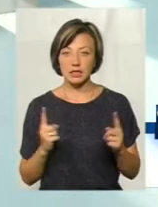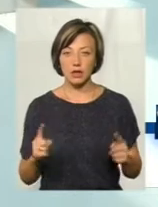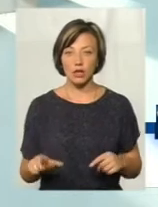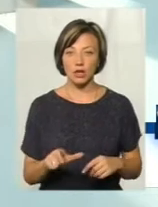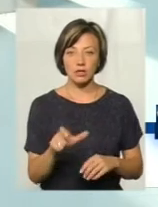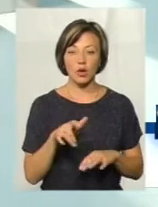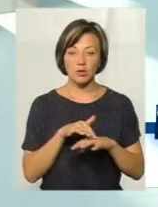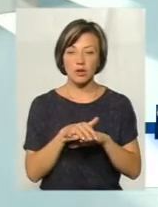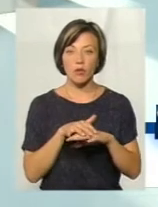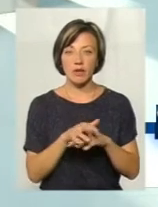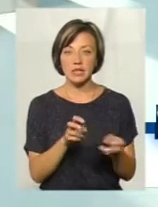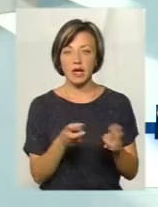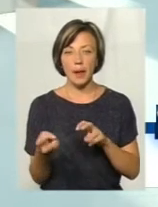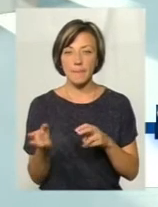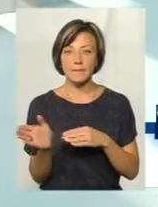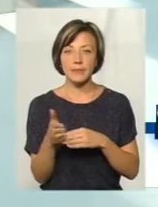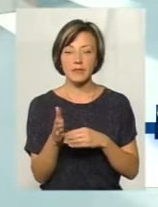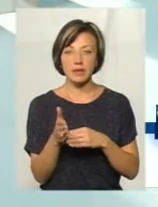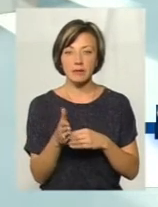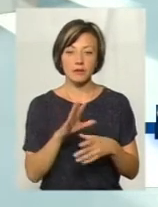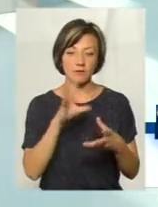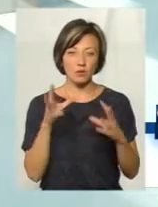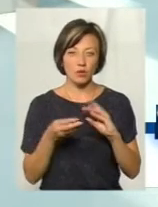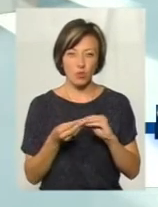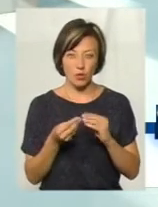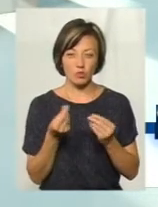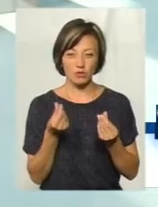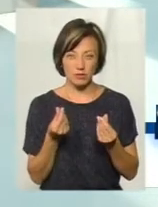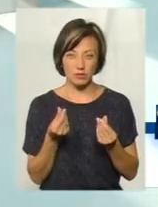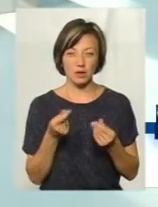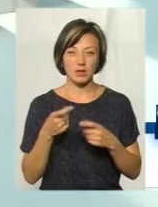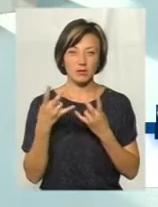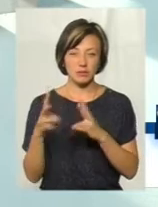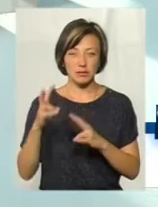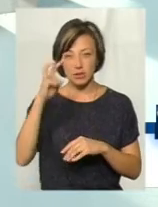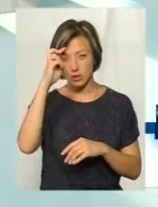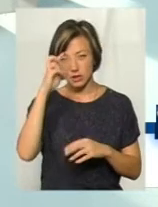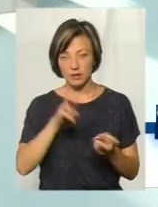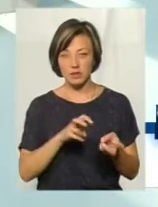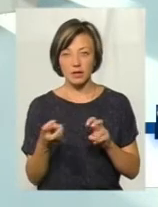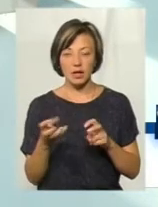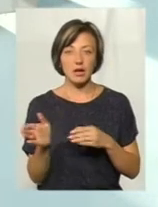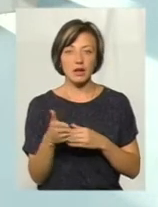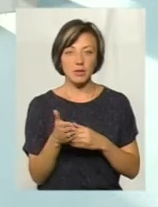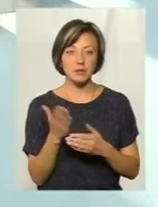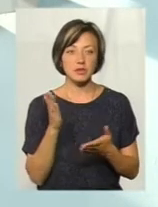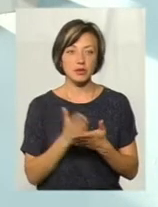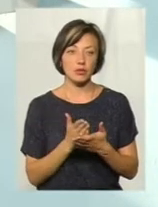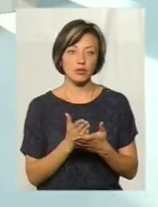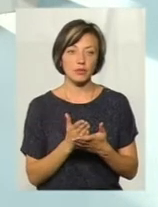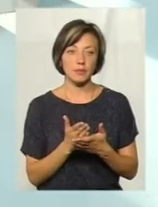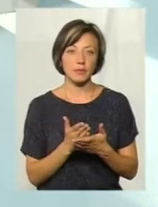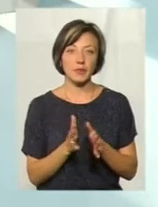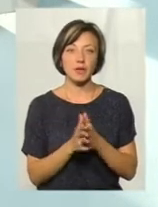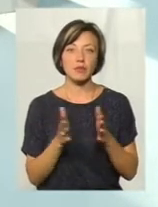розрахували загиблу рибу. Ну, сама сума розрахунок збитків заподіяних держави внаслідок загибелі водноживих ресурсів становить, ну, там